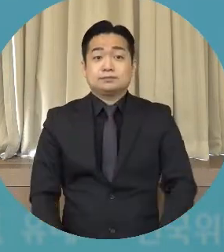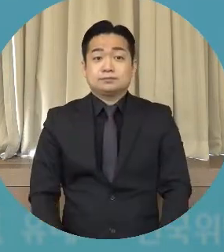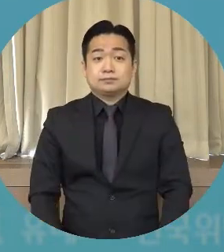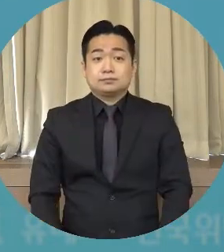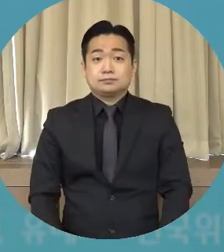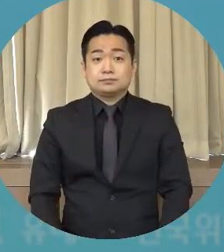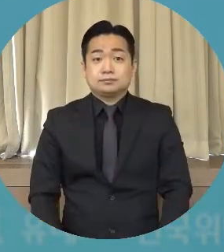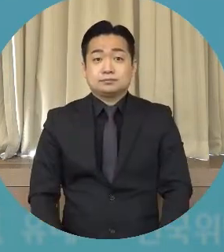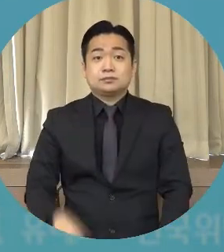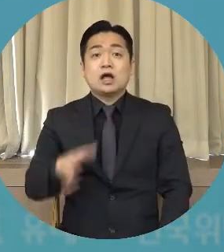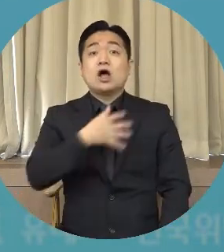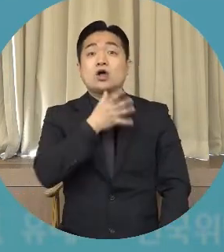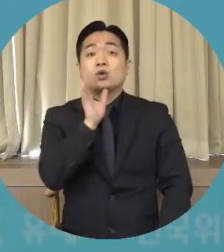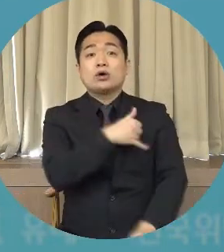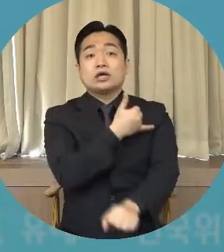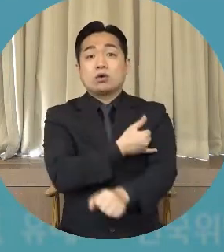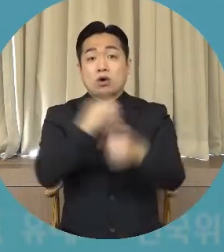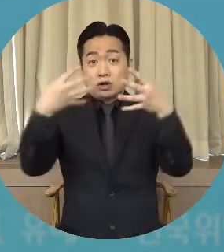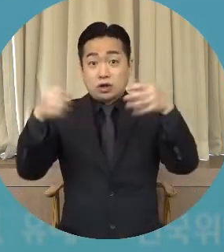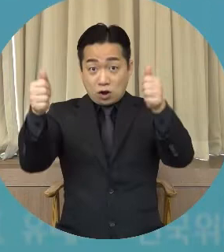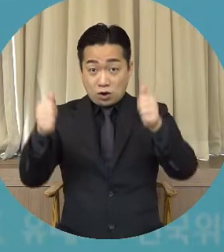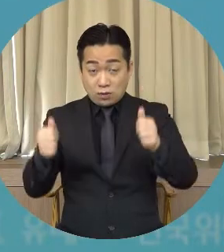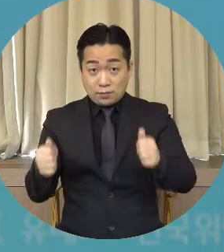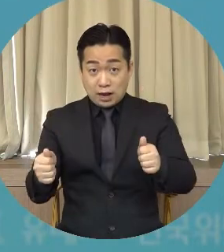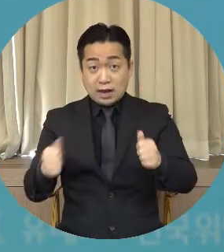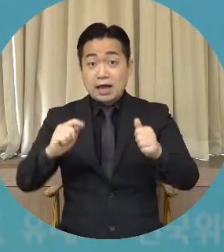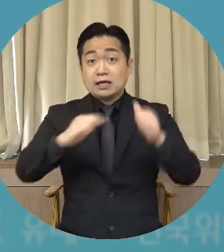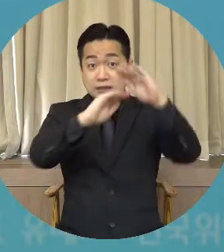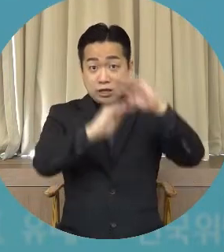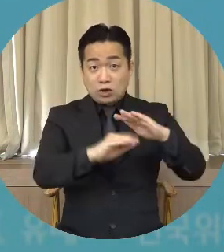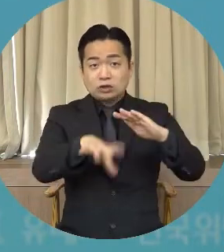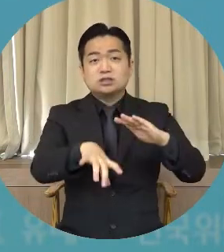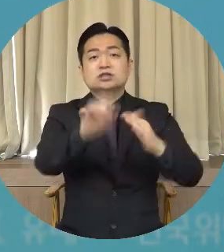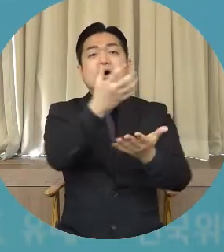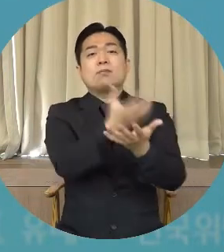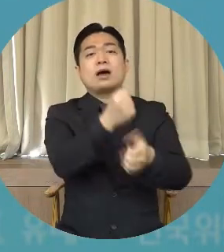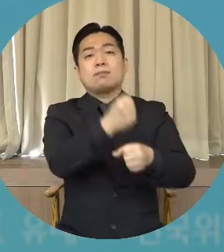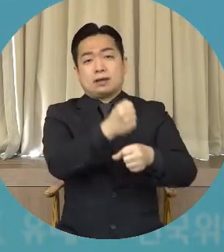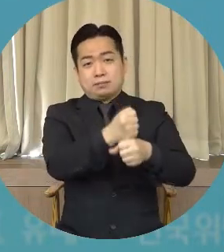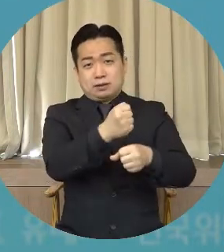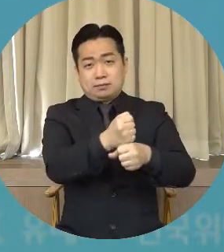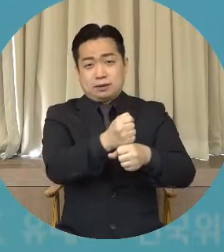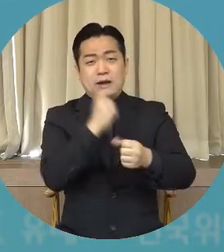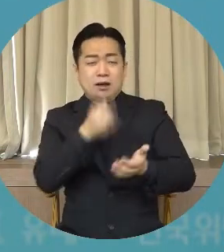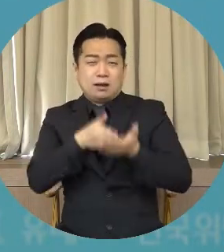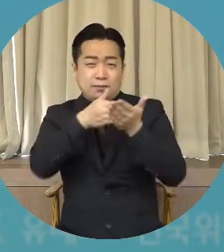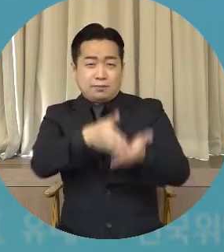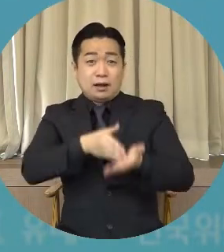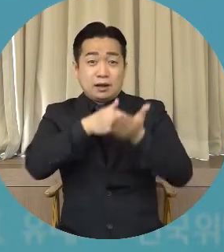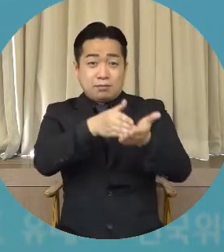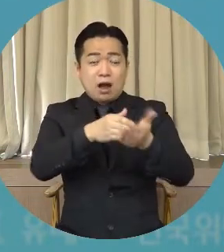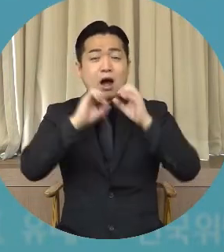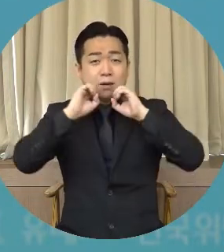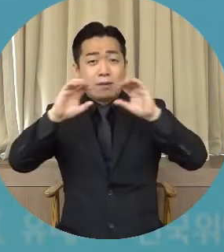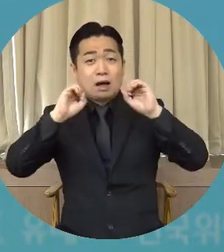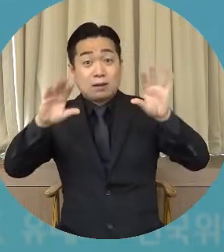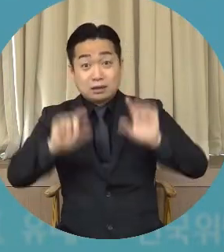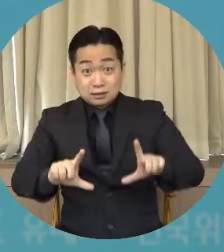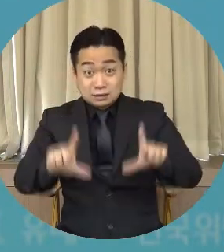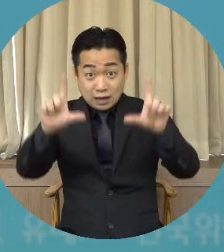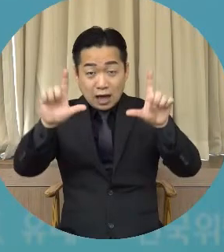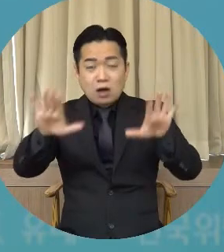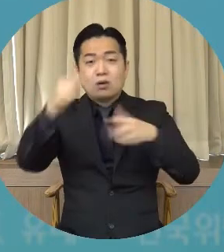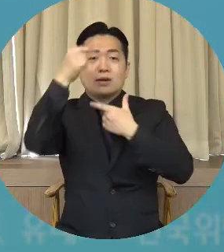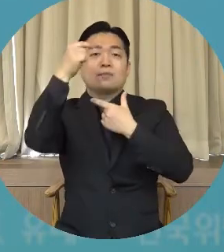OEWGA가 노인인권협약의 내용을 초안을 빨리 만들라 하는 캠페인을 벌리는 날인데 그거에